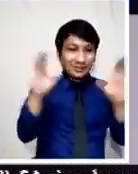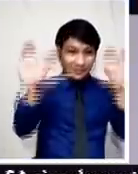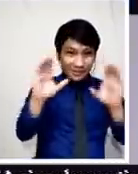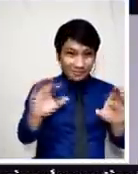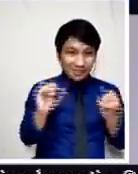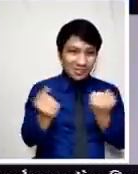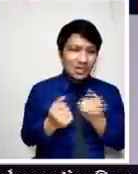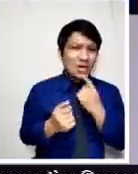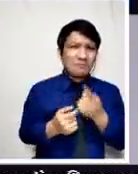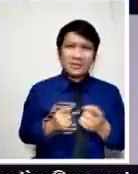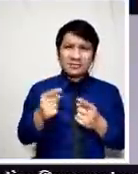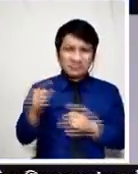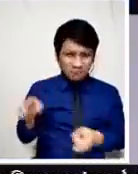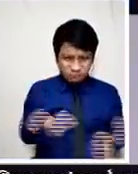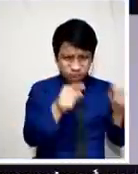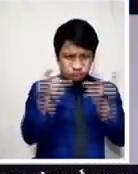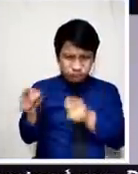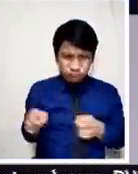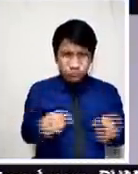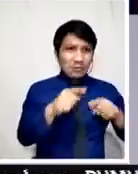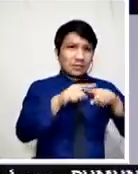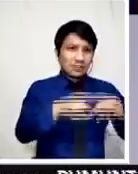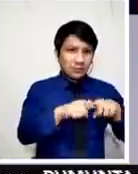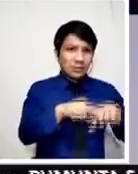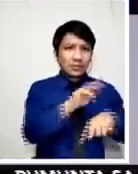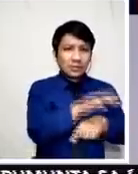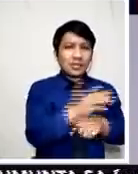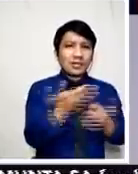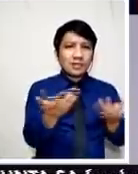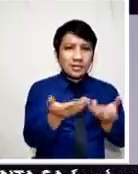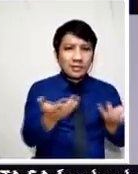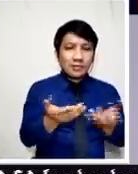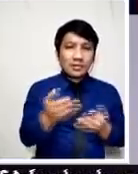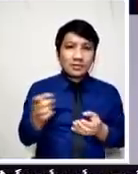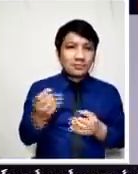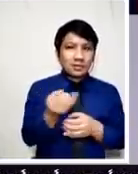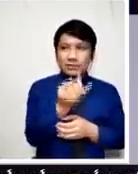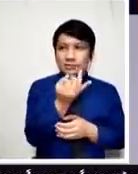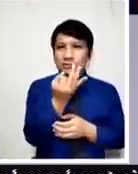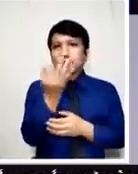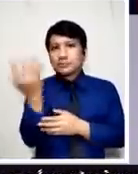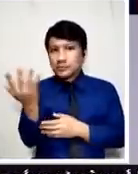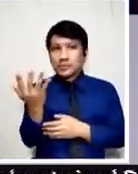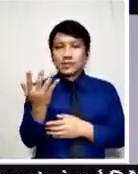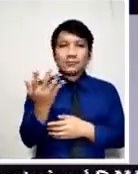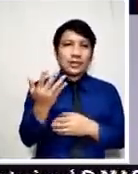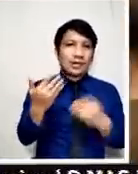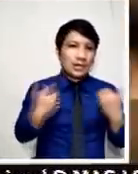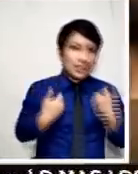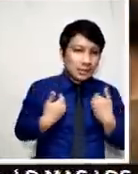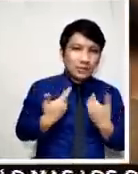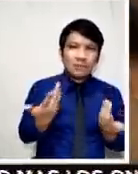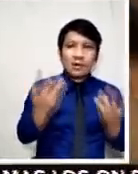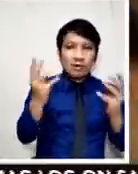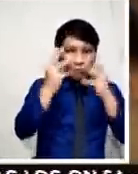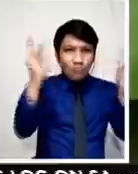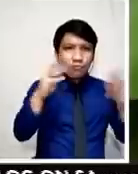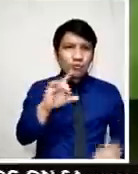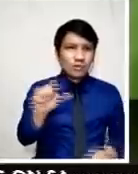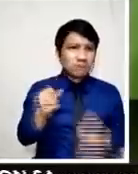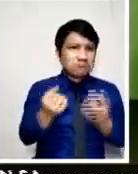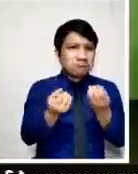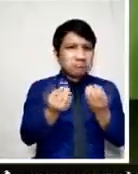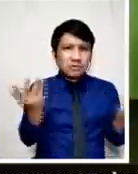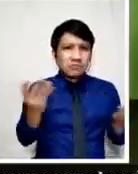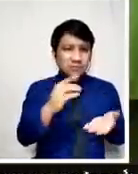One species is dependent on several species of wildlife. So pag may nabawas na